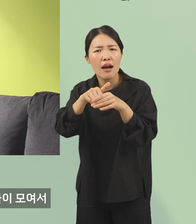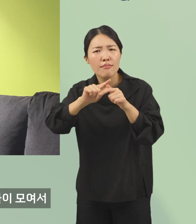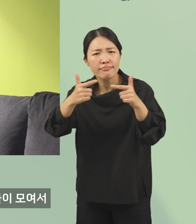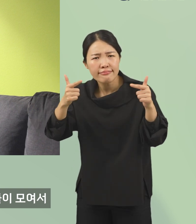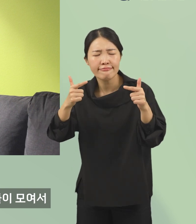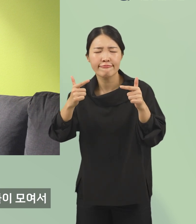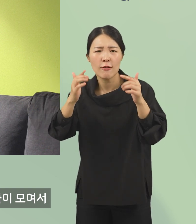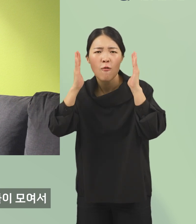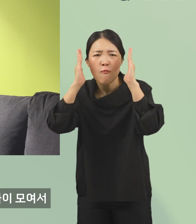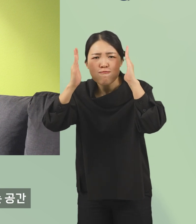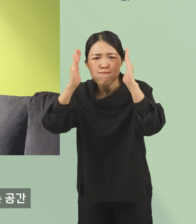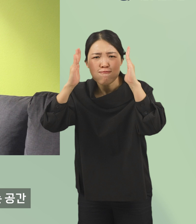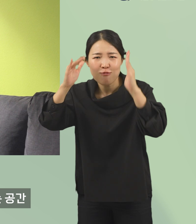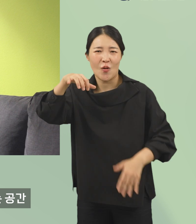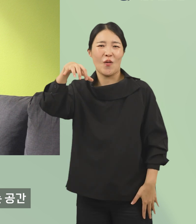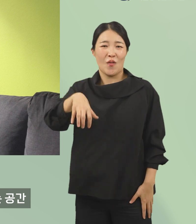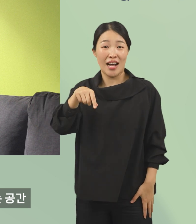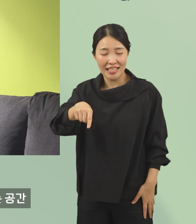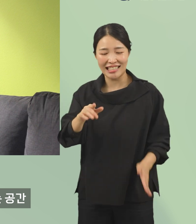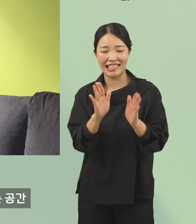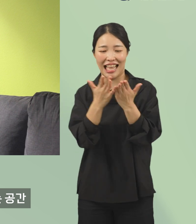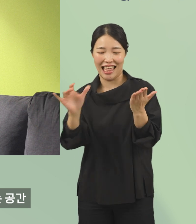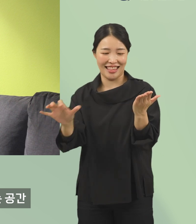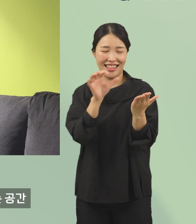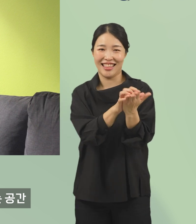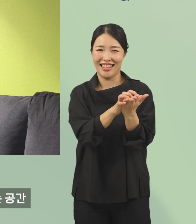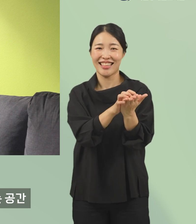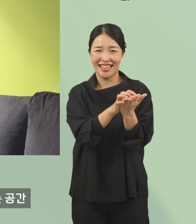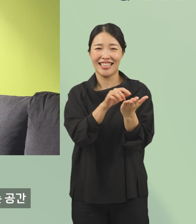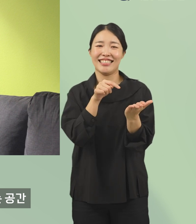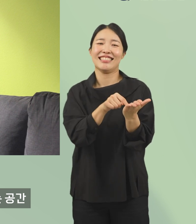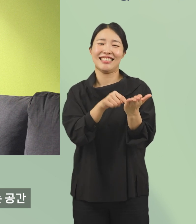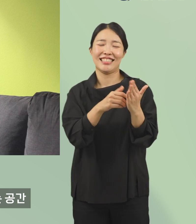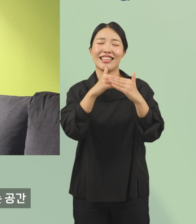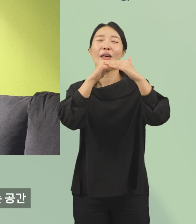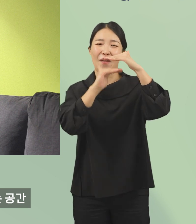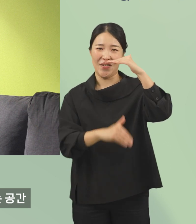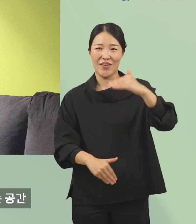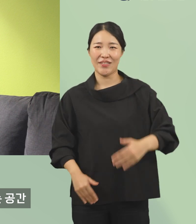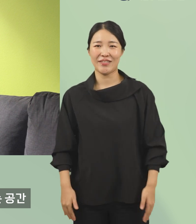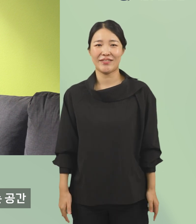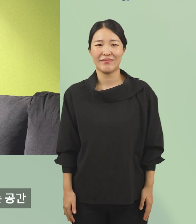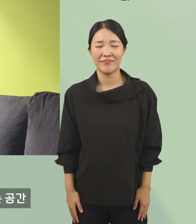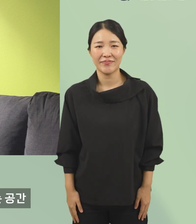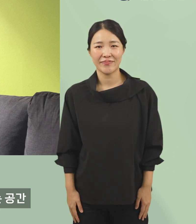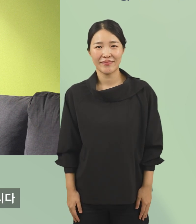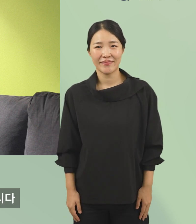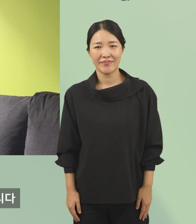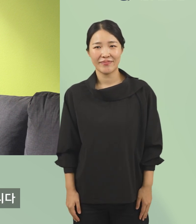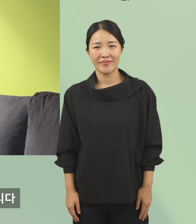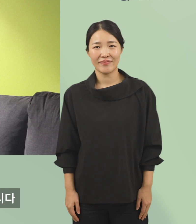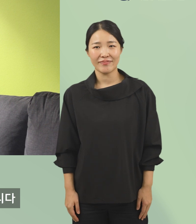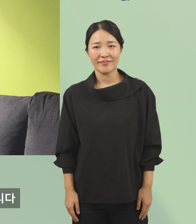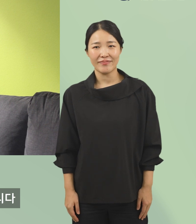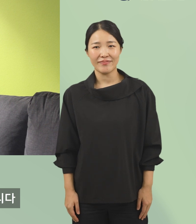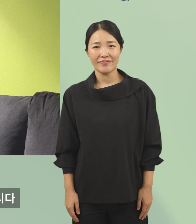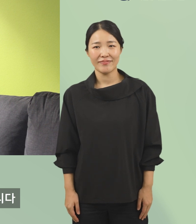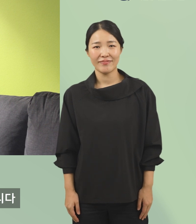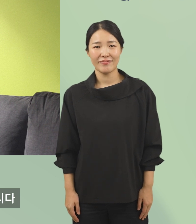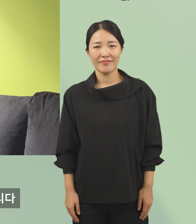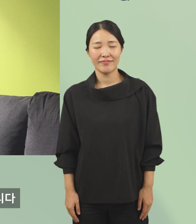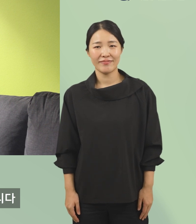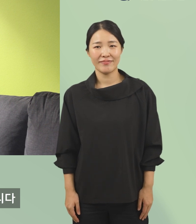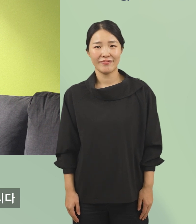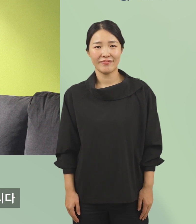뭐 이런 분들이 모여서 이 한국의 인문학을 생산하는 그런 대학이라는 공간, 그것에 대해서 얘기한